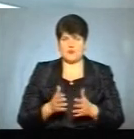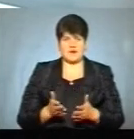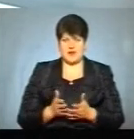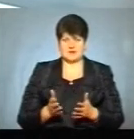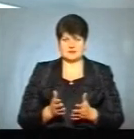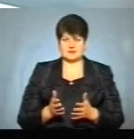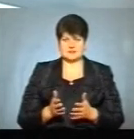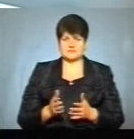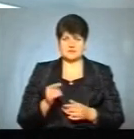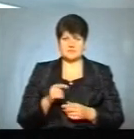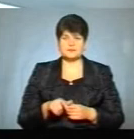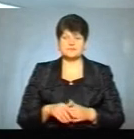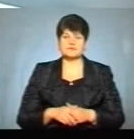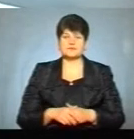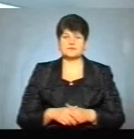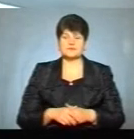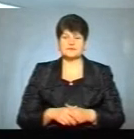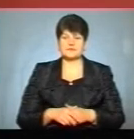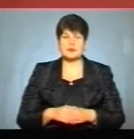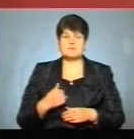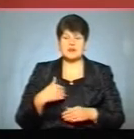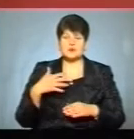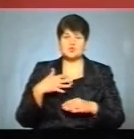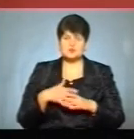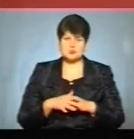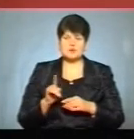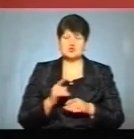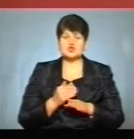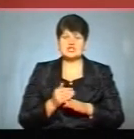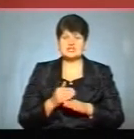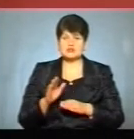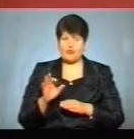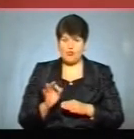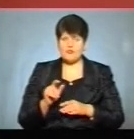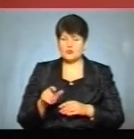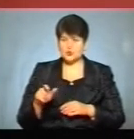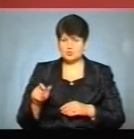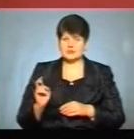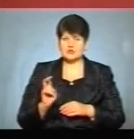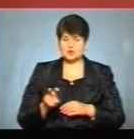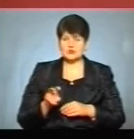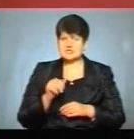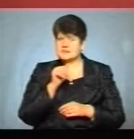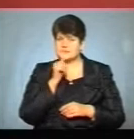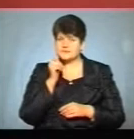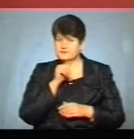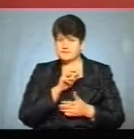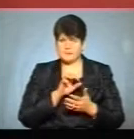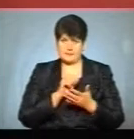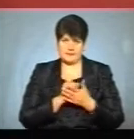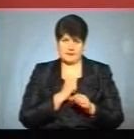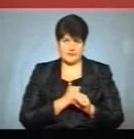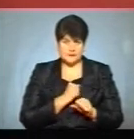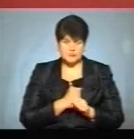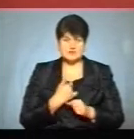тою людиною, яка пішла від нас. Ми розуміємо, що частково люди йдуть в тіньову зайнятість. У нас є